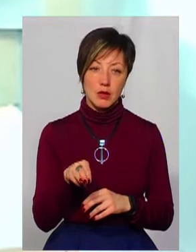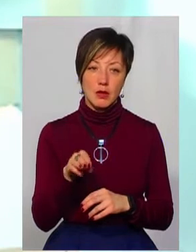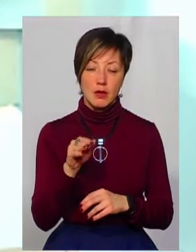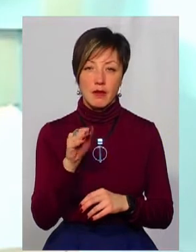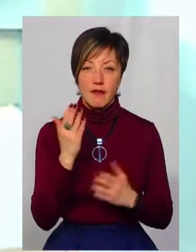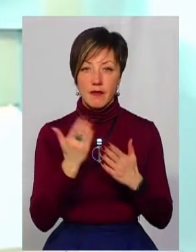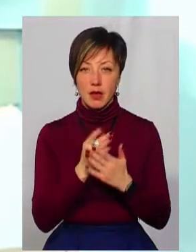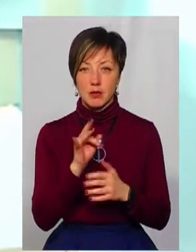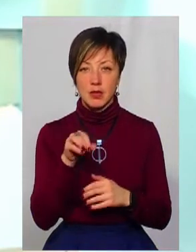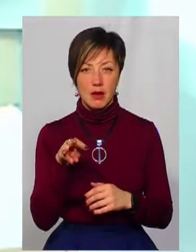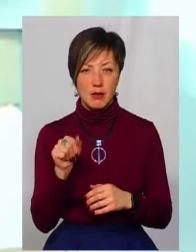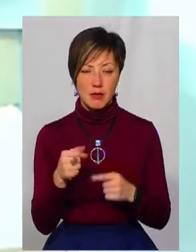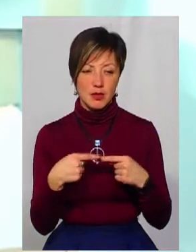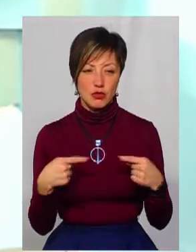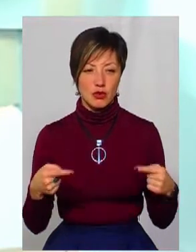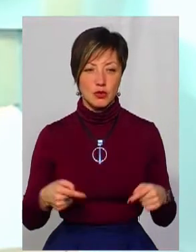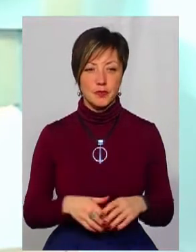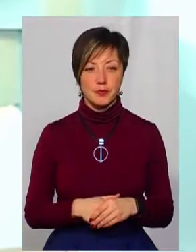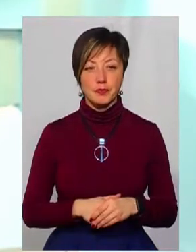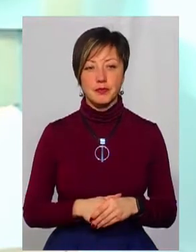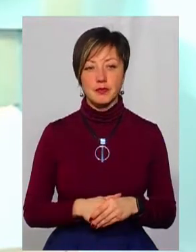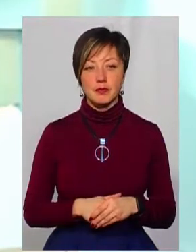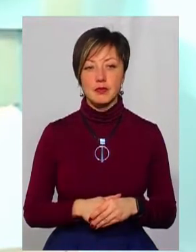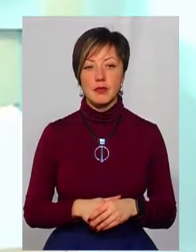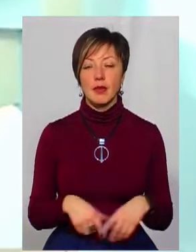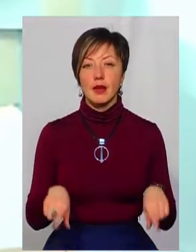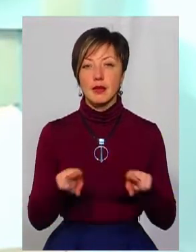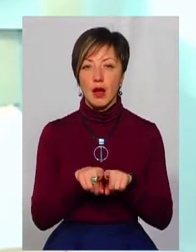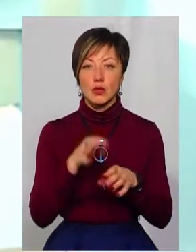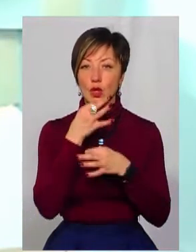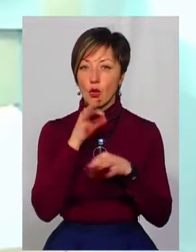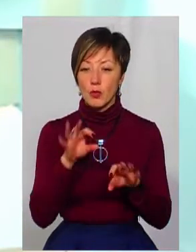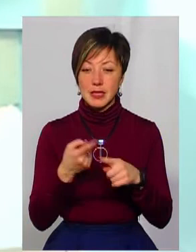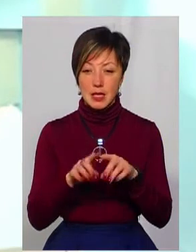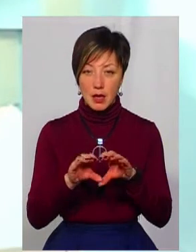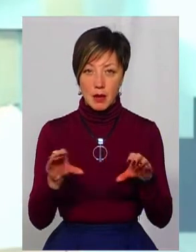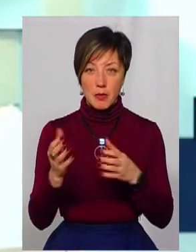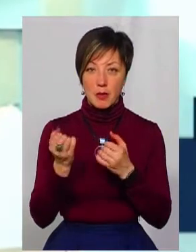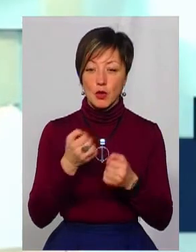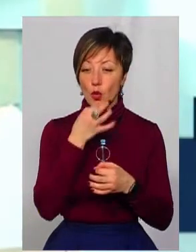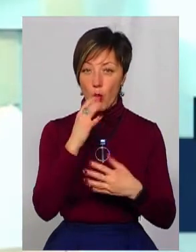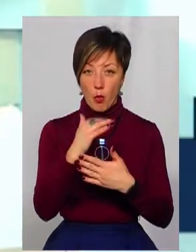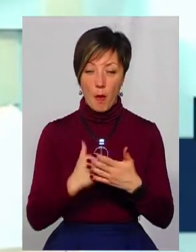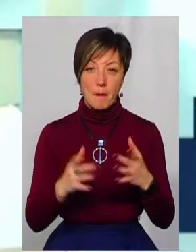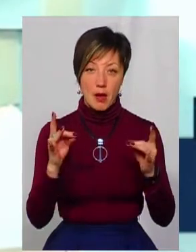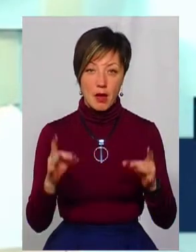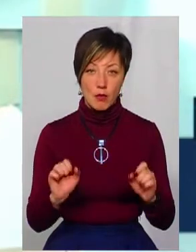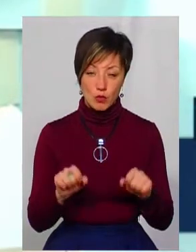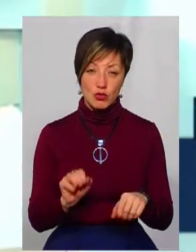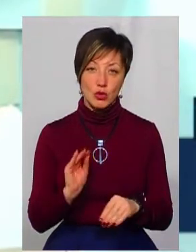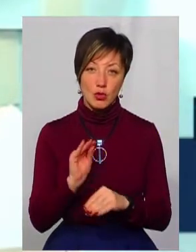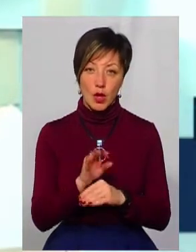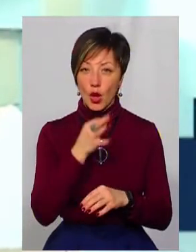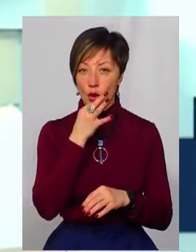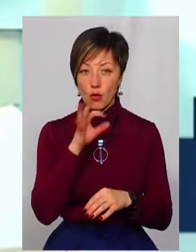фільм-драма і прочі. Також на любий з цих приймачів, в будь-якому пакеті, можна